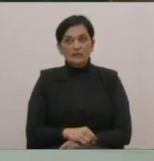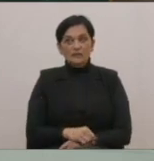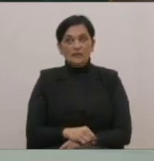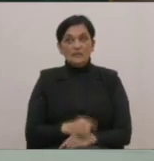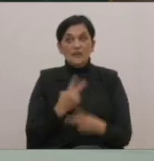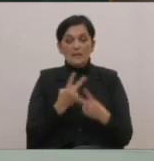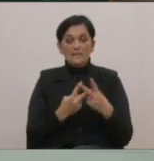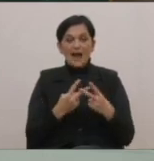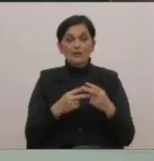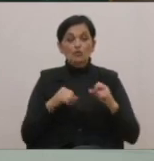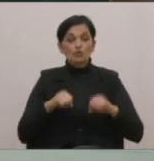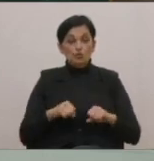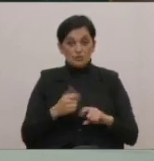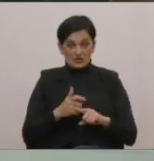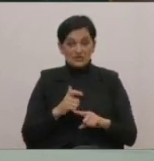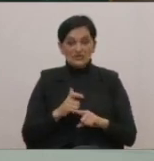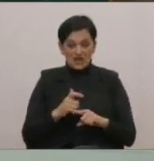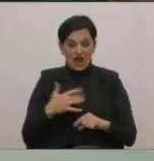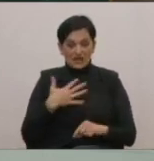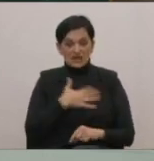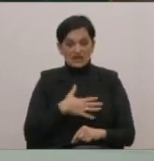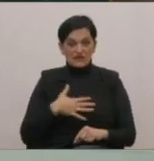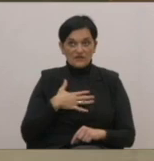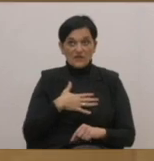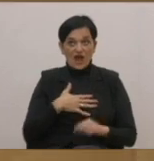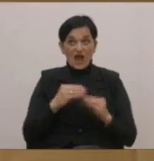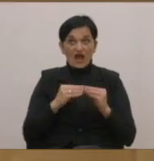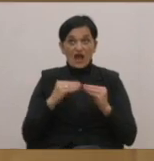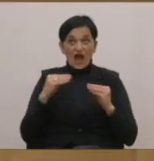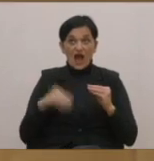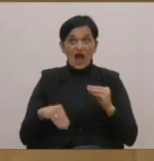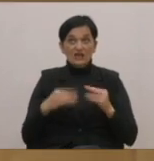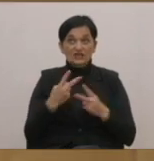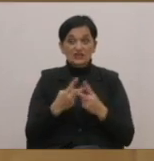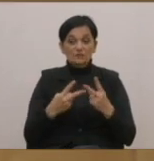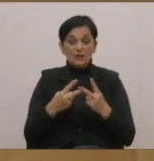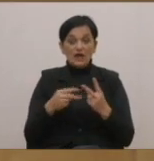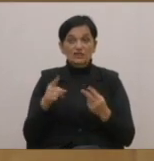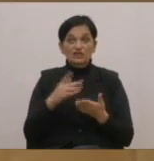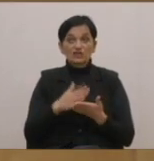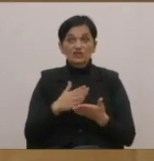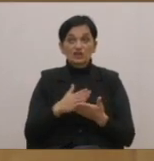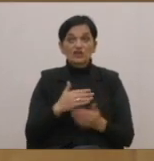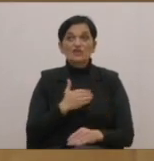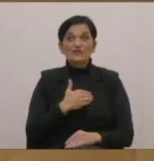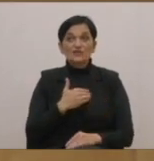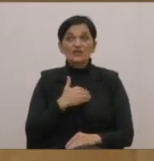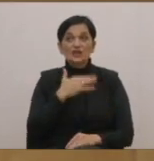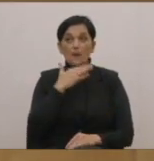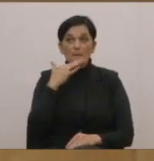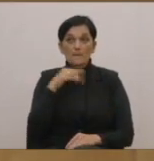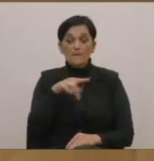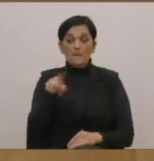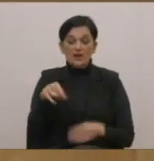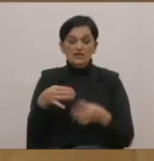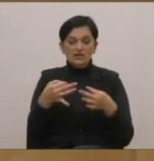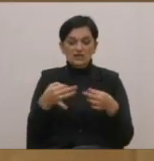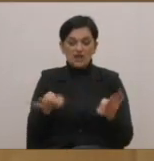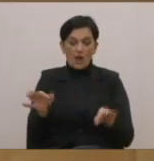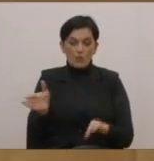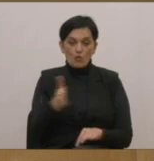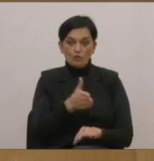Pati mori bisupleba zalian guagheles. Maciores guagheles ati atasi pati mari rokosta cu indaro peori matcani gamorșe boligos